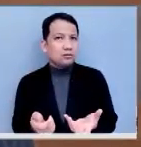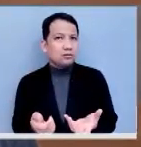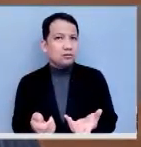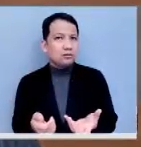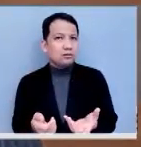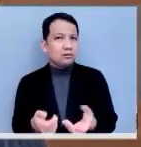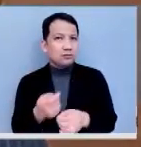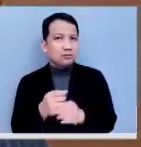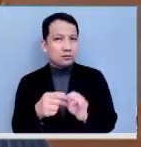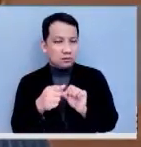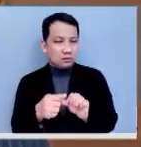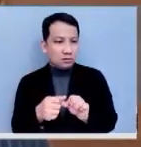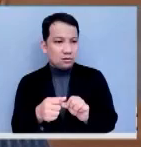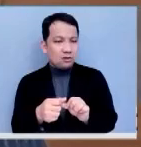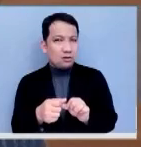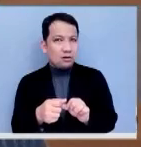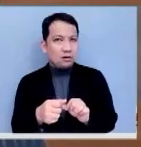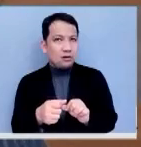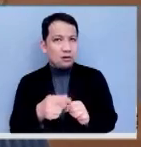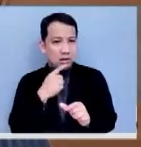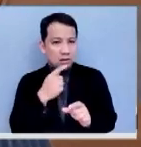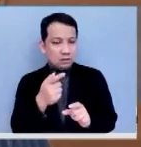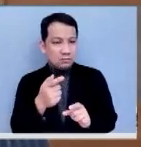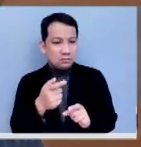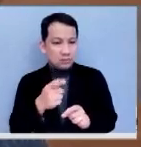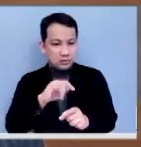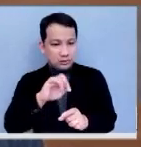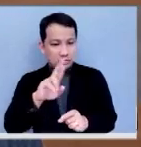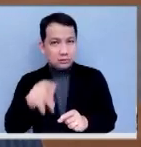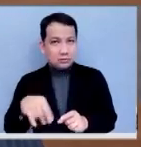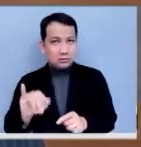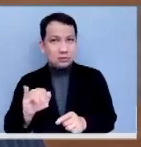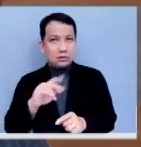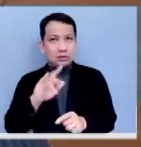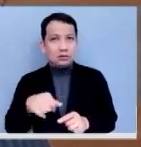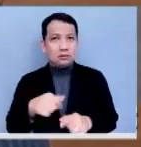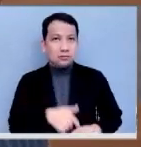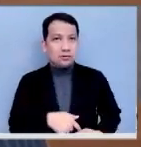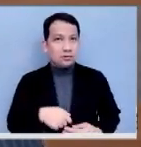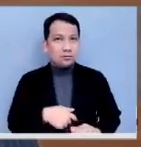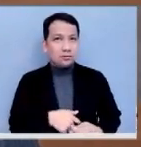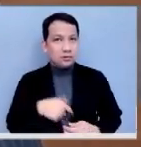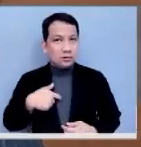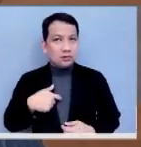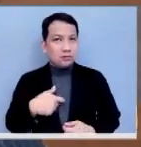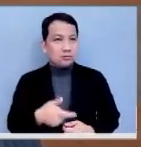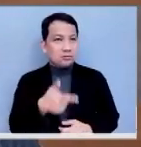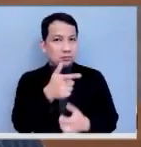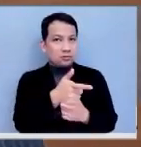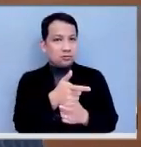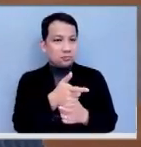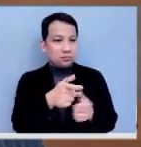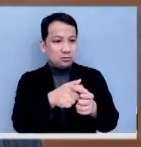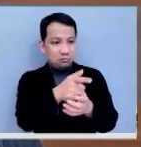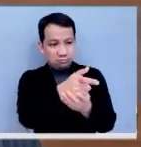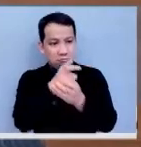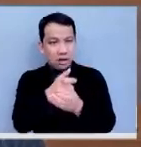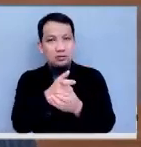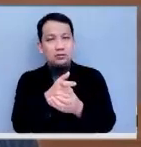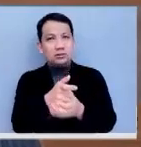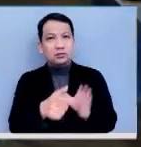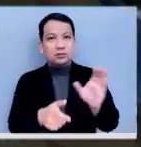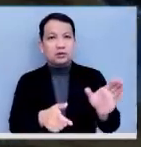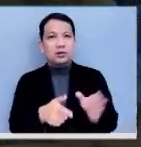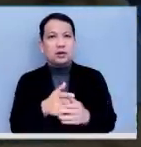nagtitreat sa kanya yung biktima natin, ay naglabas na po siya ng baril sa kanyang bag at pinutukan nga yung ating